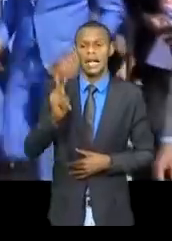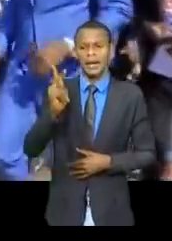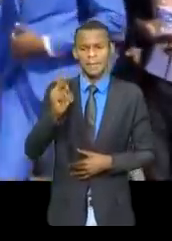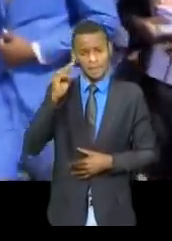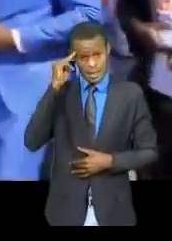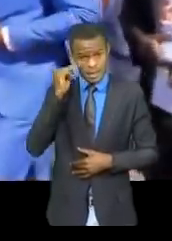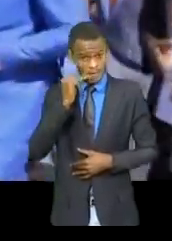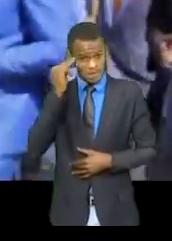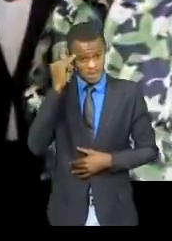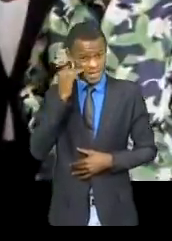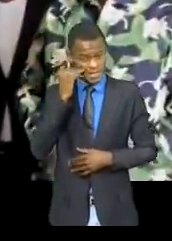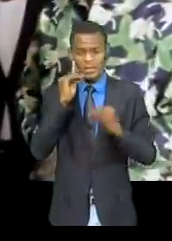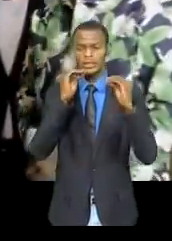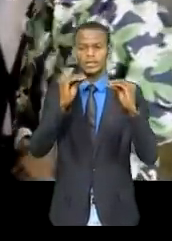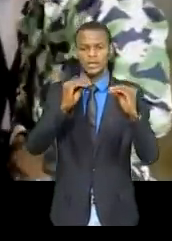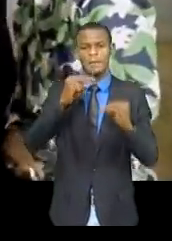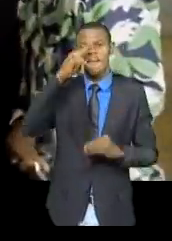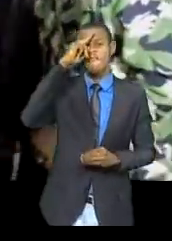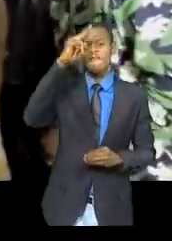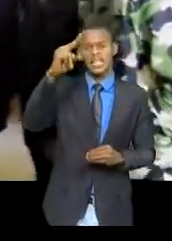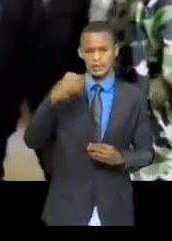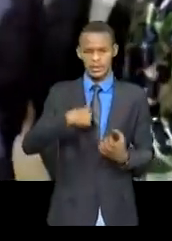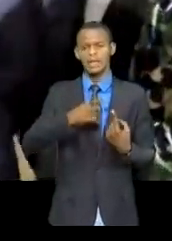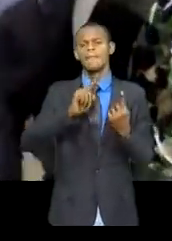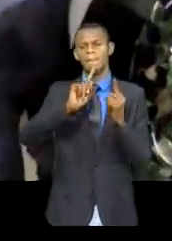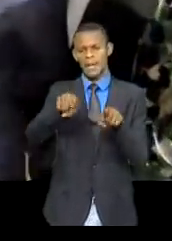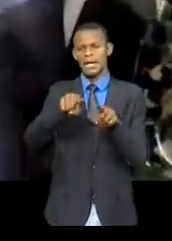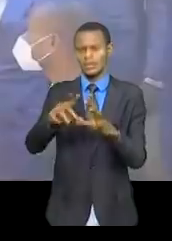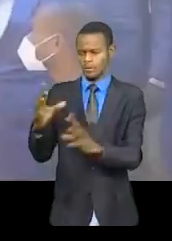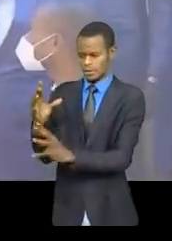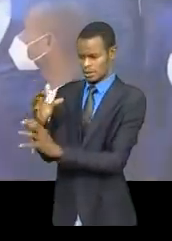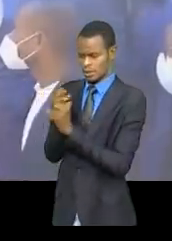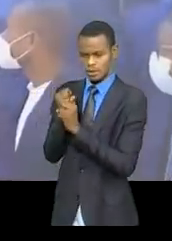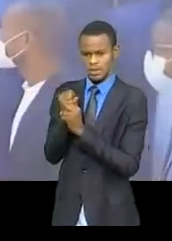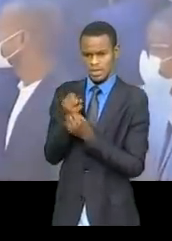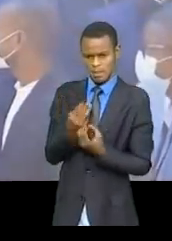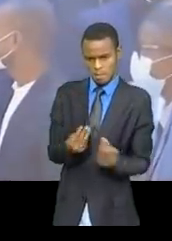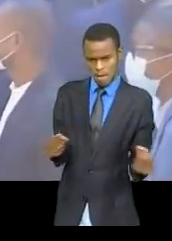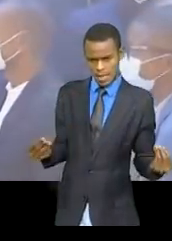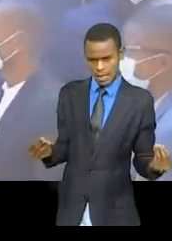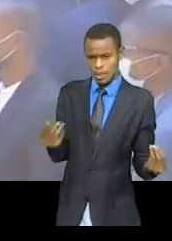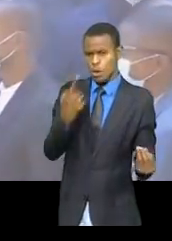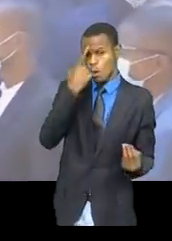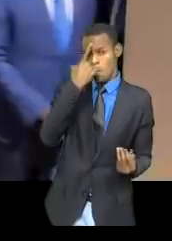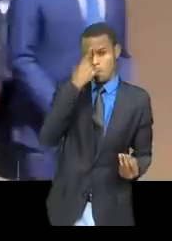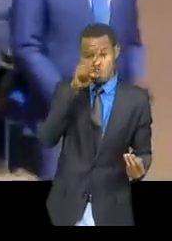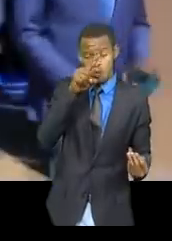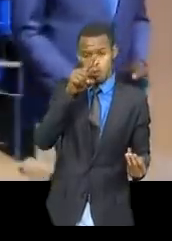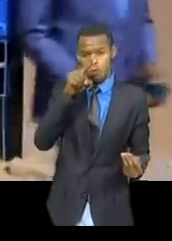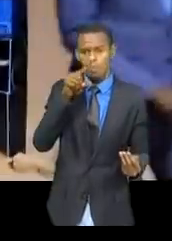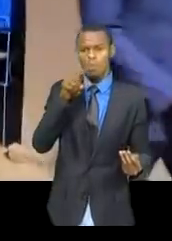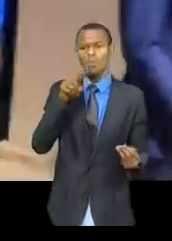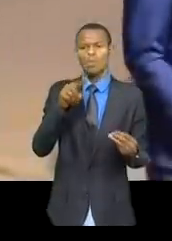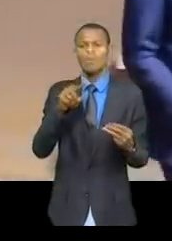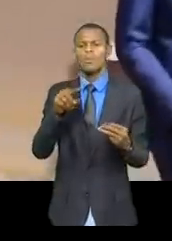universitaire, Moïne Dosangui, a réceptionné ces lots importants des équipements destinés aux filières techniques. Motif de